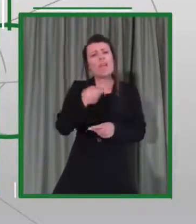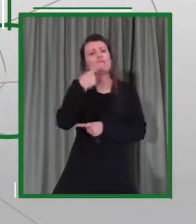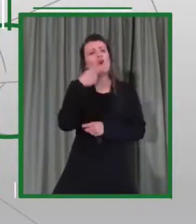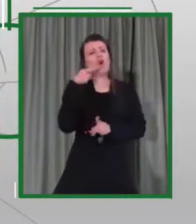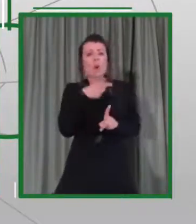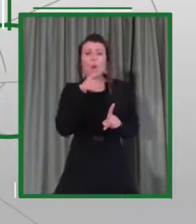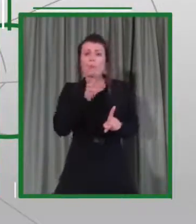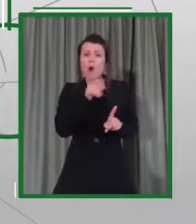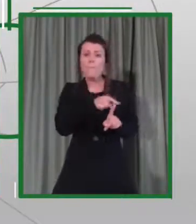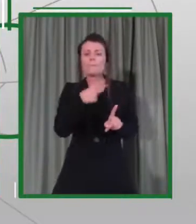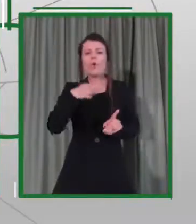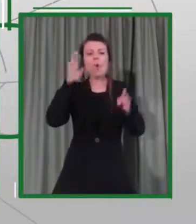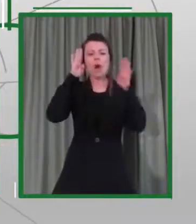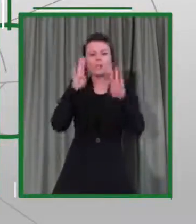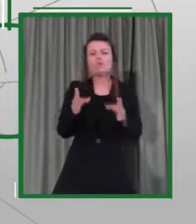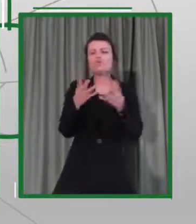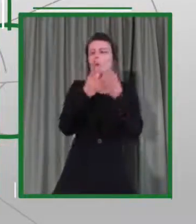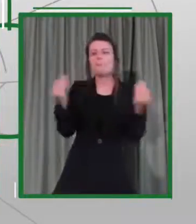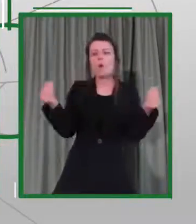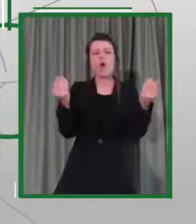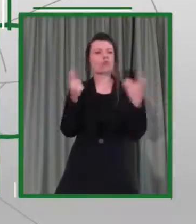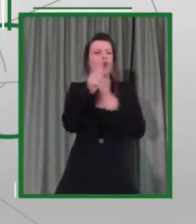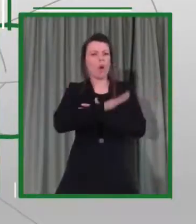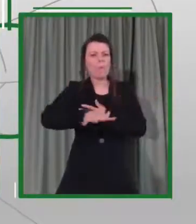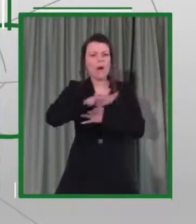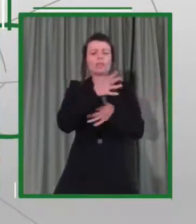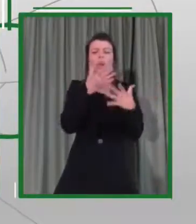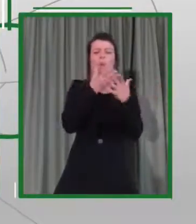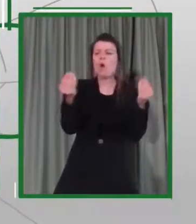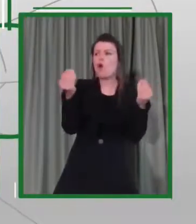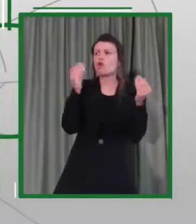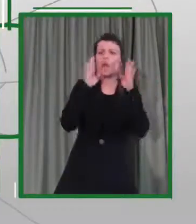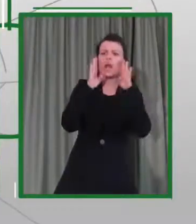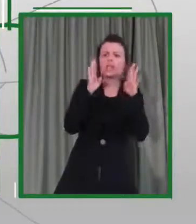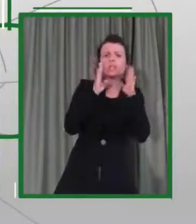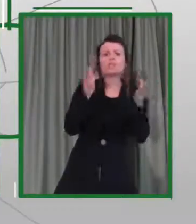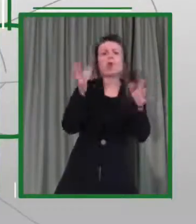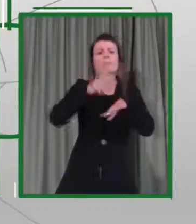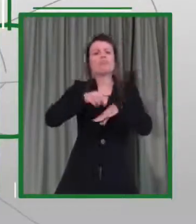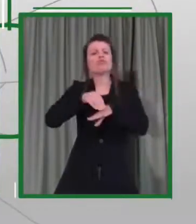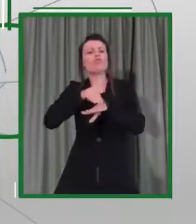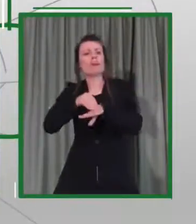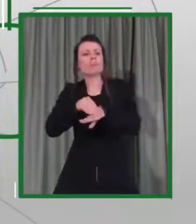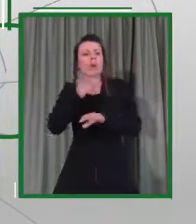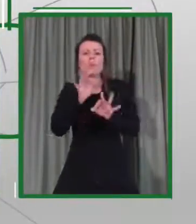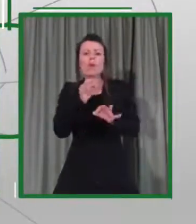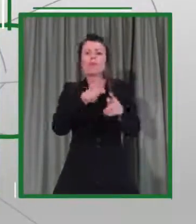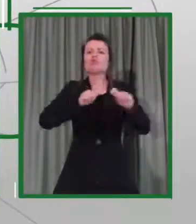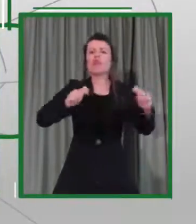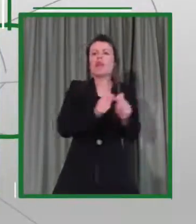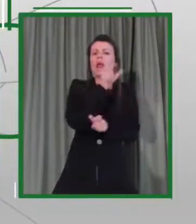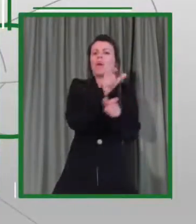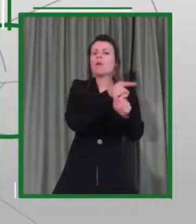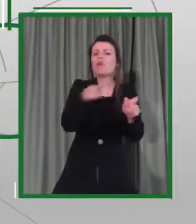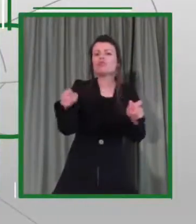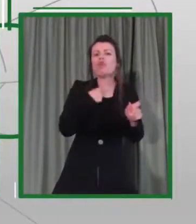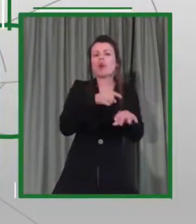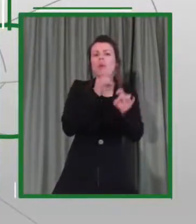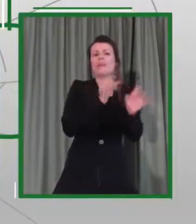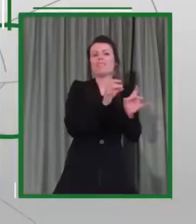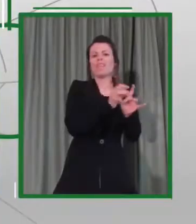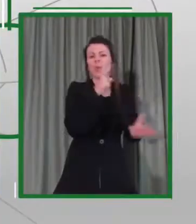infermieri, tutti coloro che ospitavano che cercavano di contrastare questo virus, soprattutto anche sui